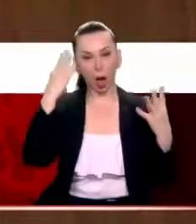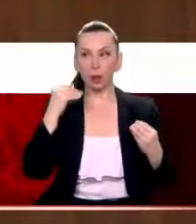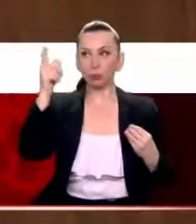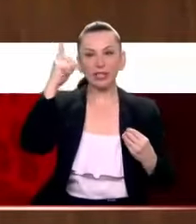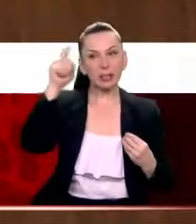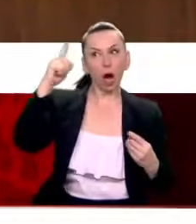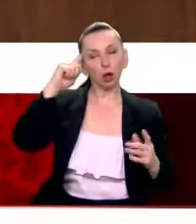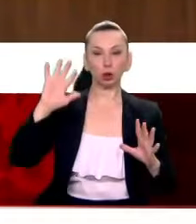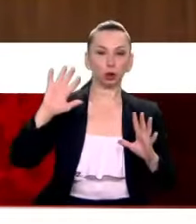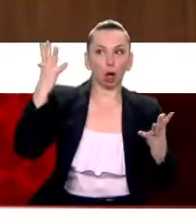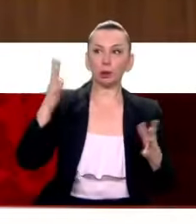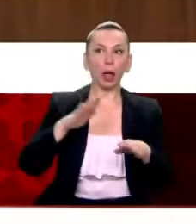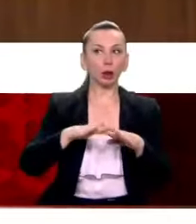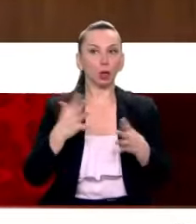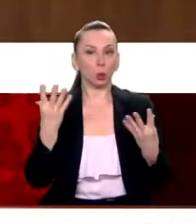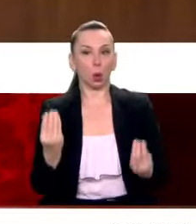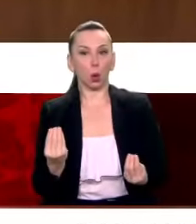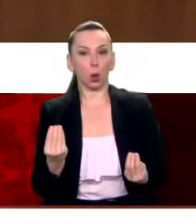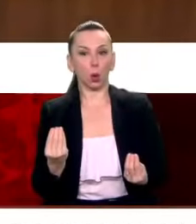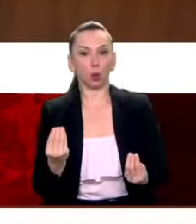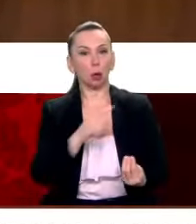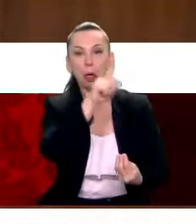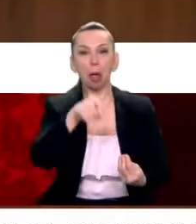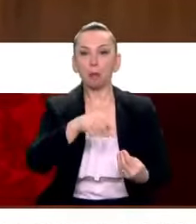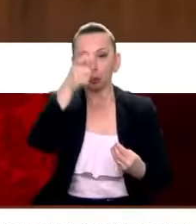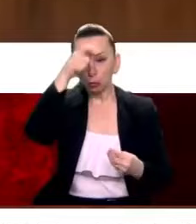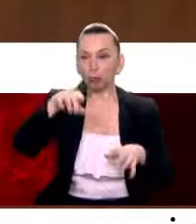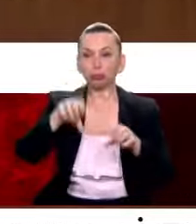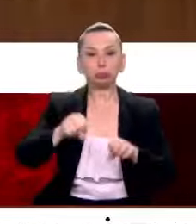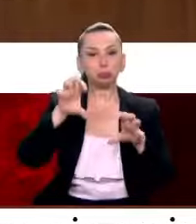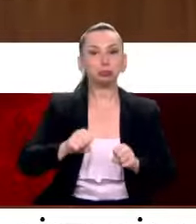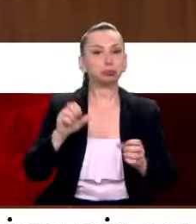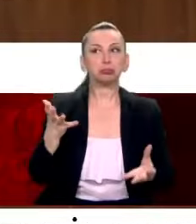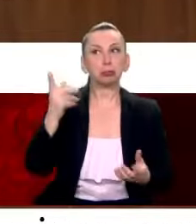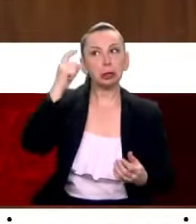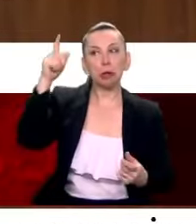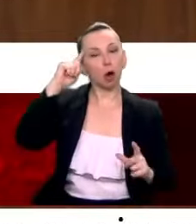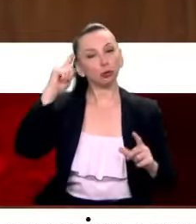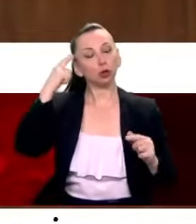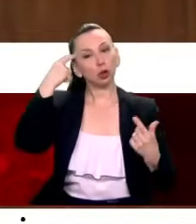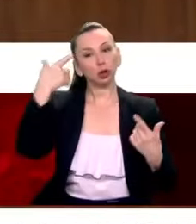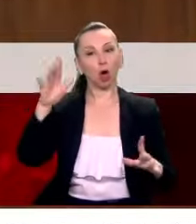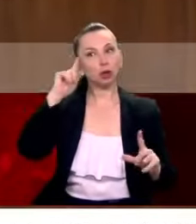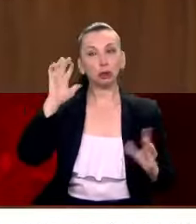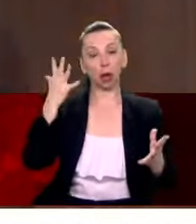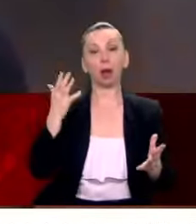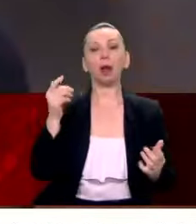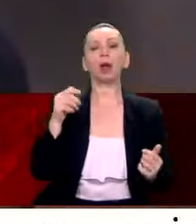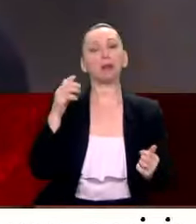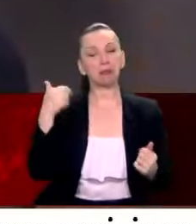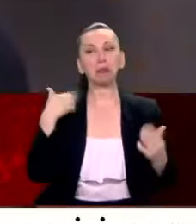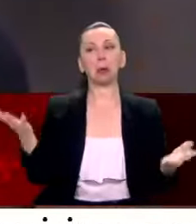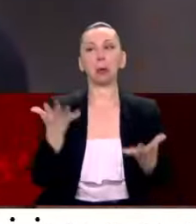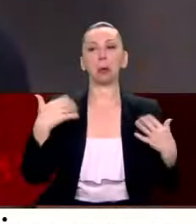şaşırtmıştır Nasıl oldu da bunları aldınız yakaladınız vesaire gibi Daha dur bakalım bu bu işin ilk adımı